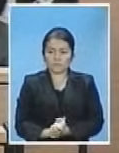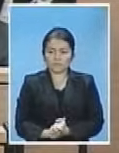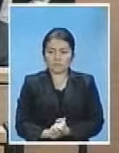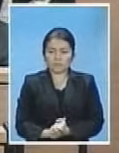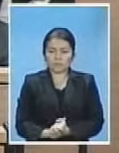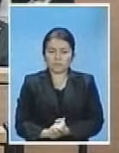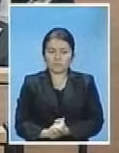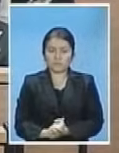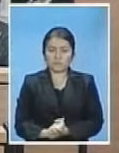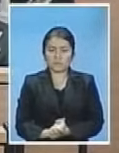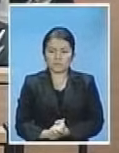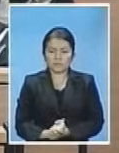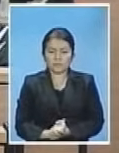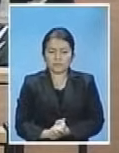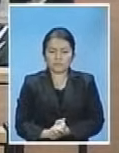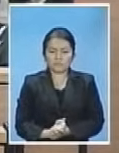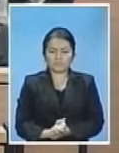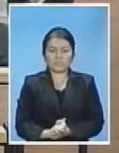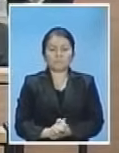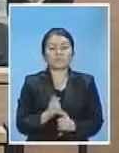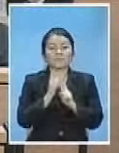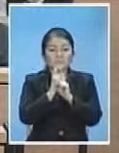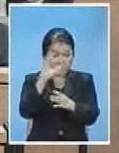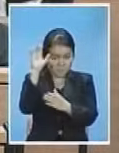ล้ว ข้อ43ครับ